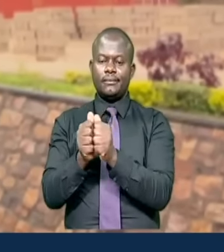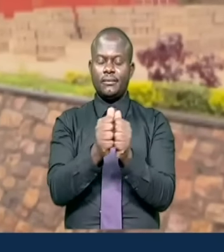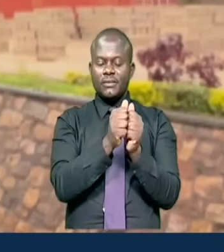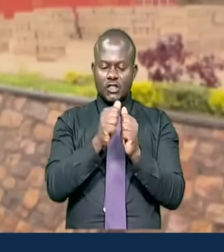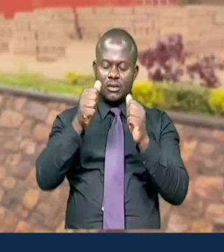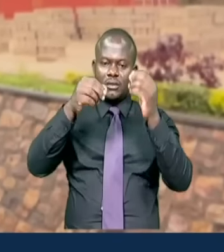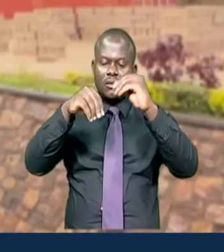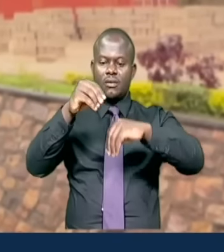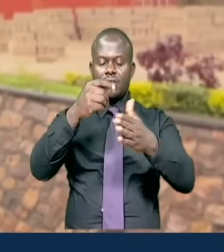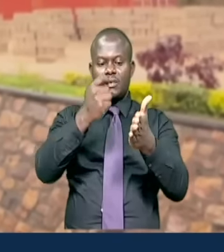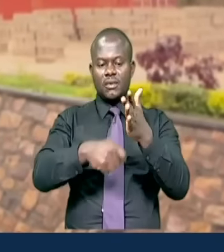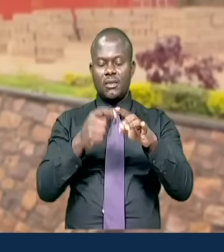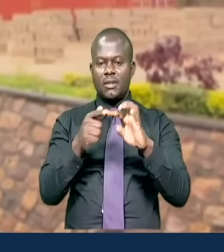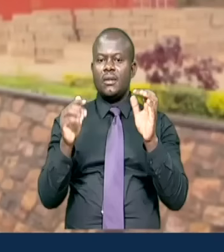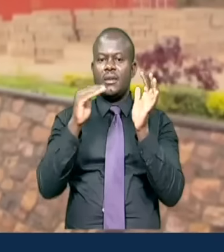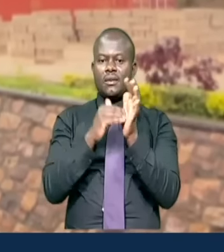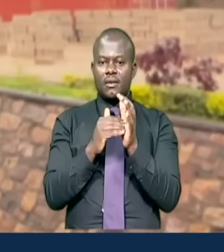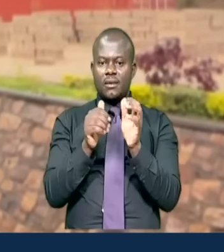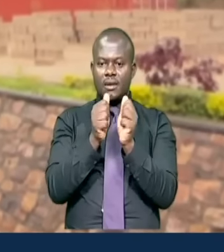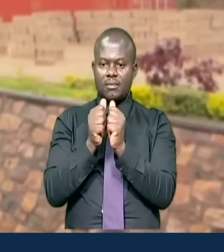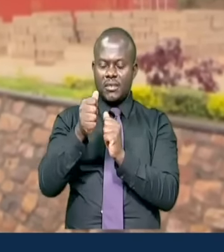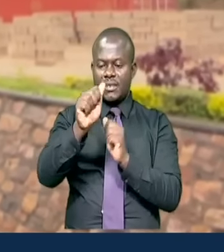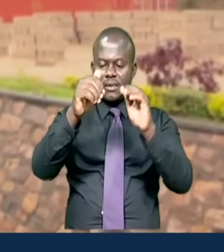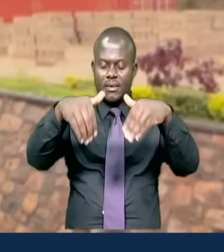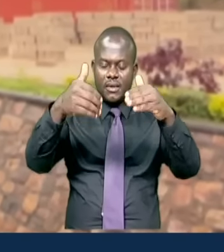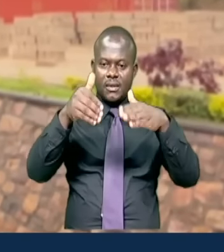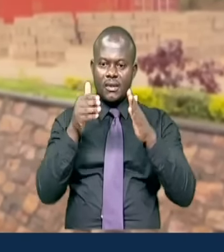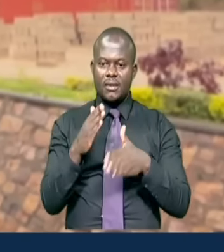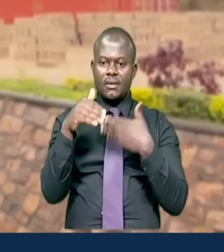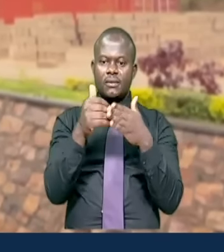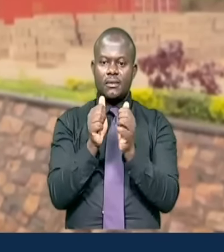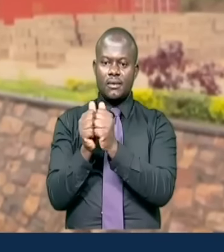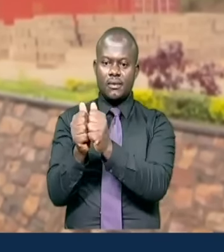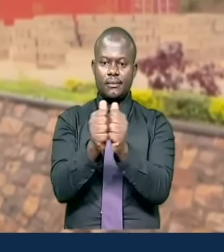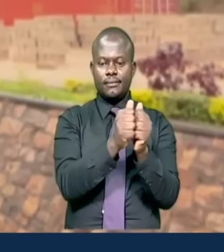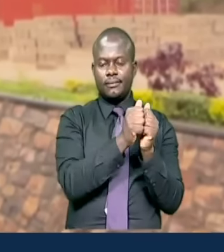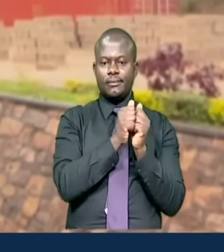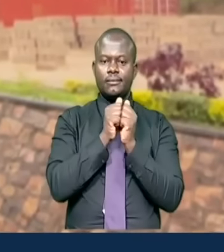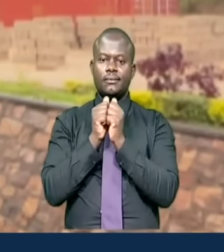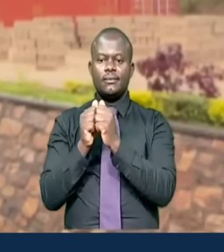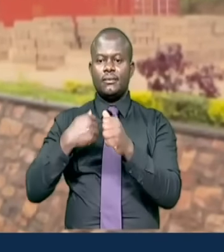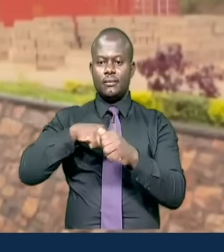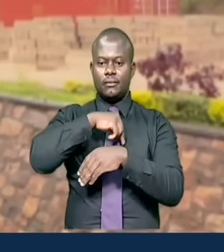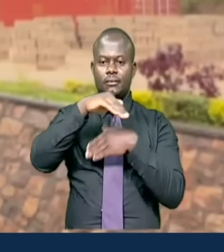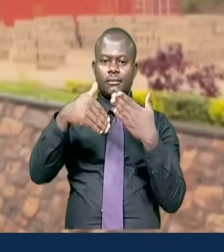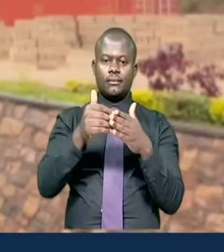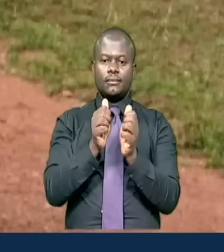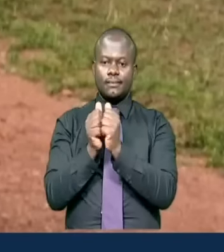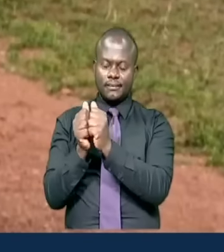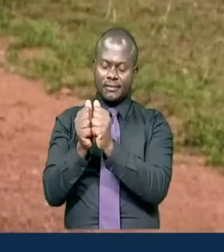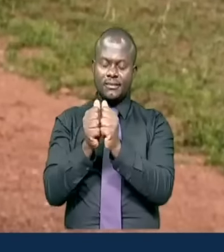imisoro, hanyuma n'aba bahinzi n'abandi bantu bose bafite ubumenyi butandukanye bakaba byaba ari